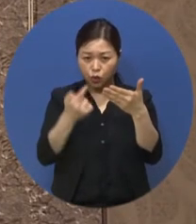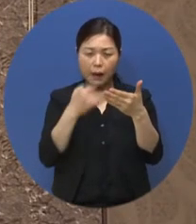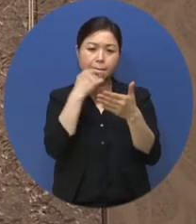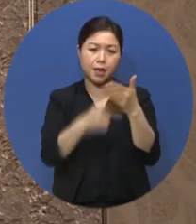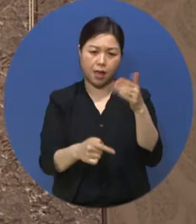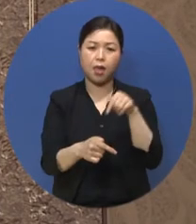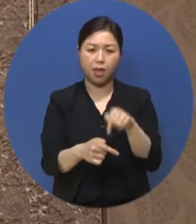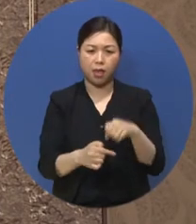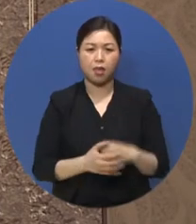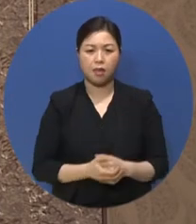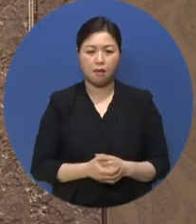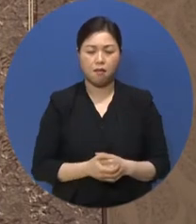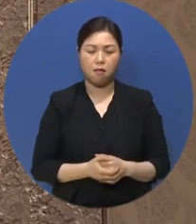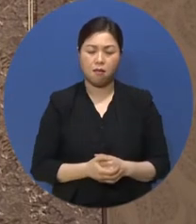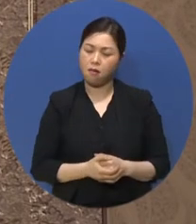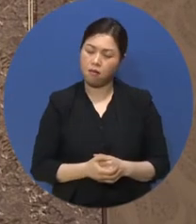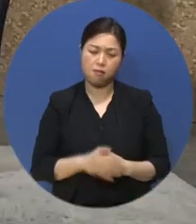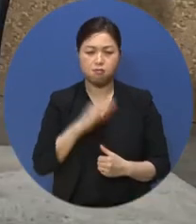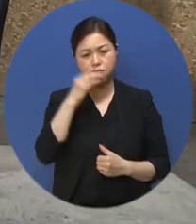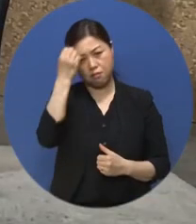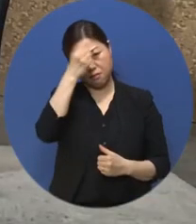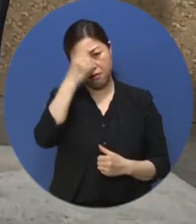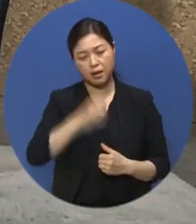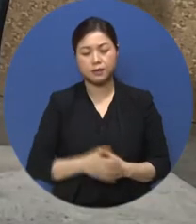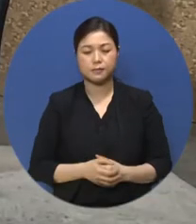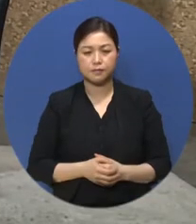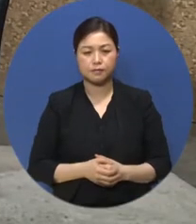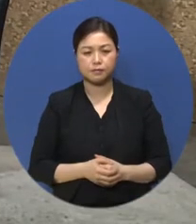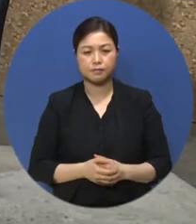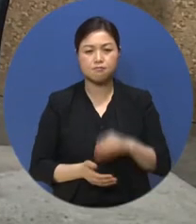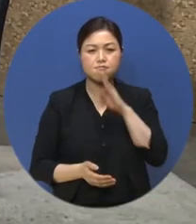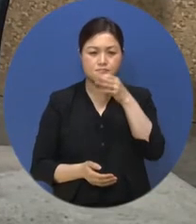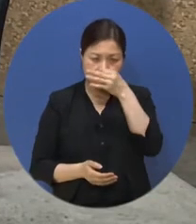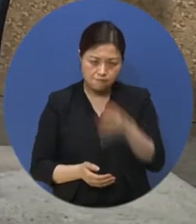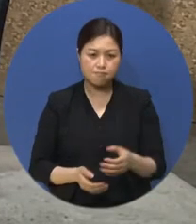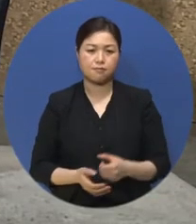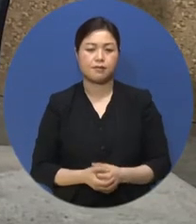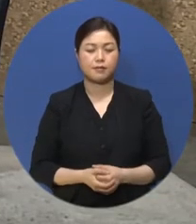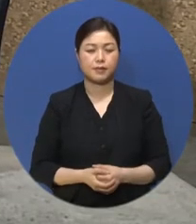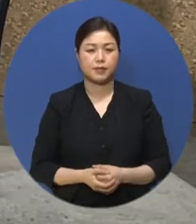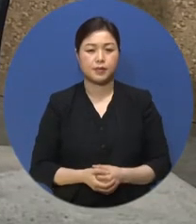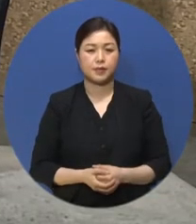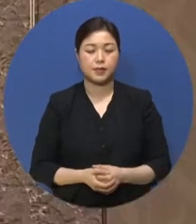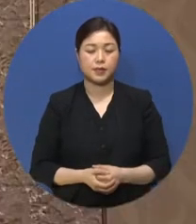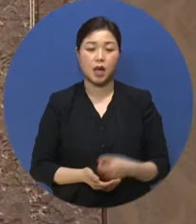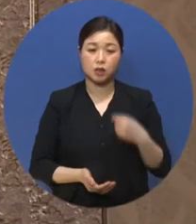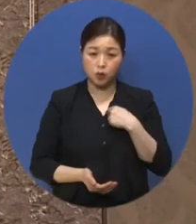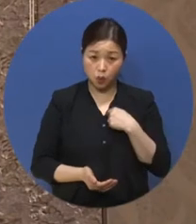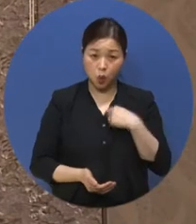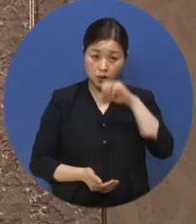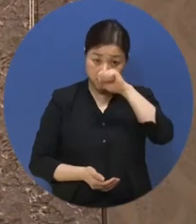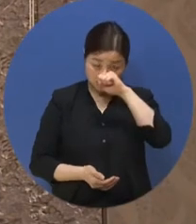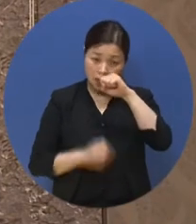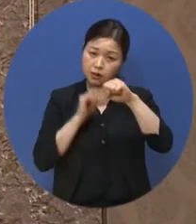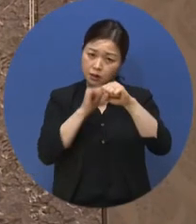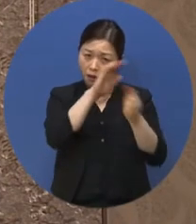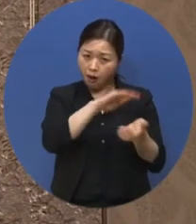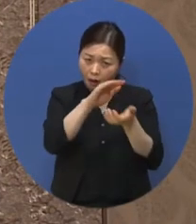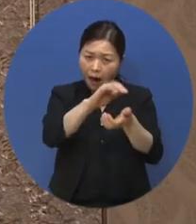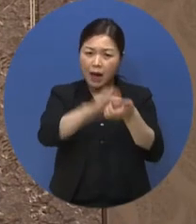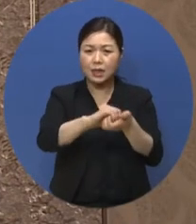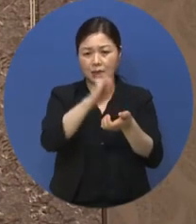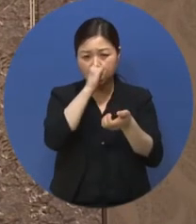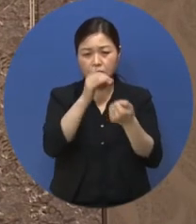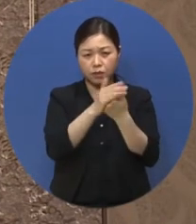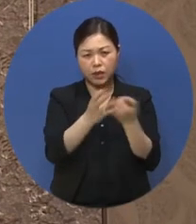났대거든요. 어마어마한 예, 숫자네요. 많이 힘들어들 하고 있고요. 네. 그래서 저희도 예산이라는 게 한계가 있으니까 그렇죠.